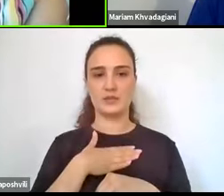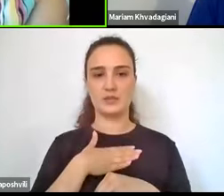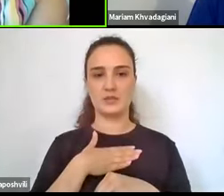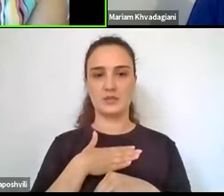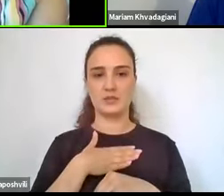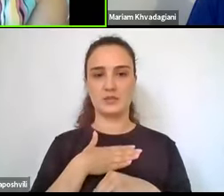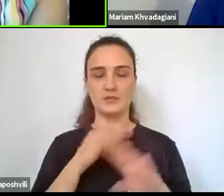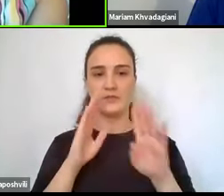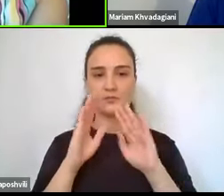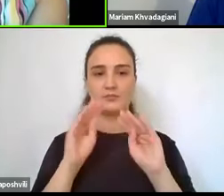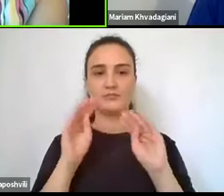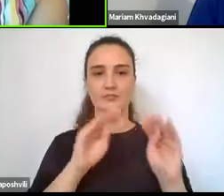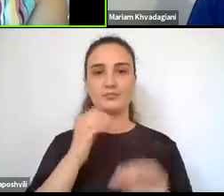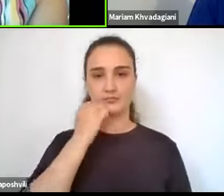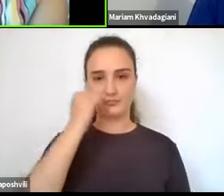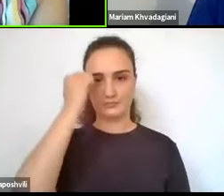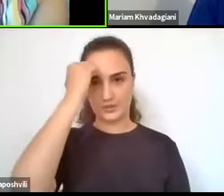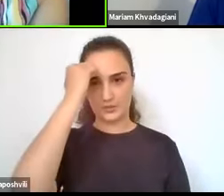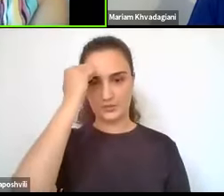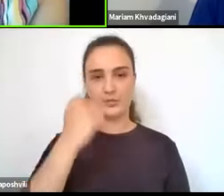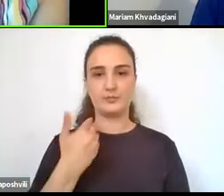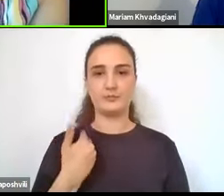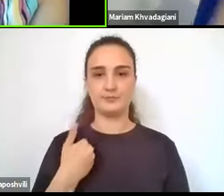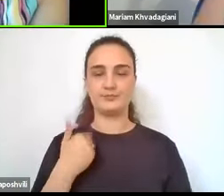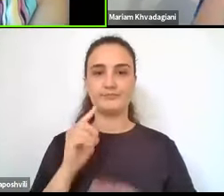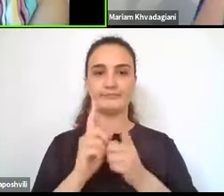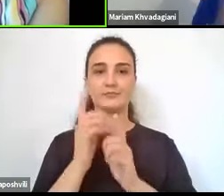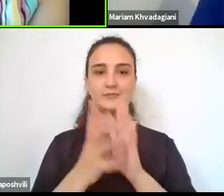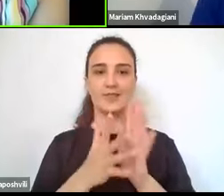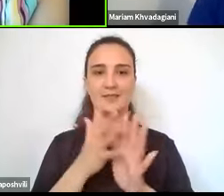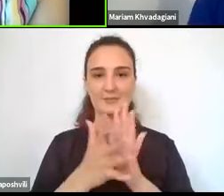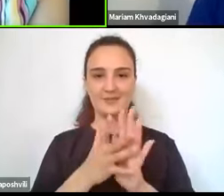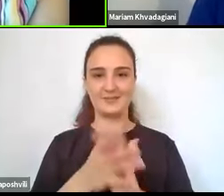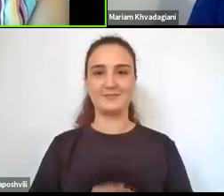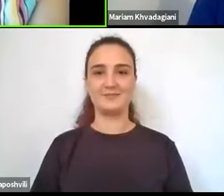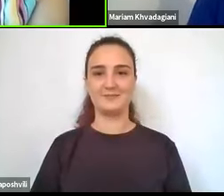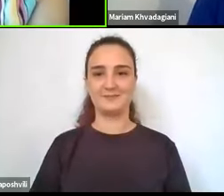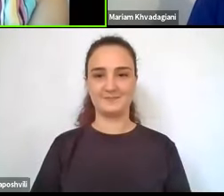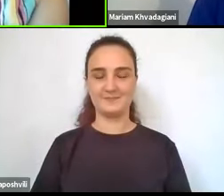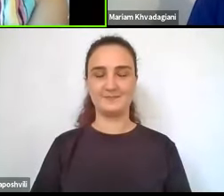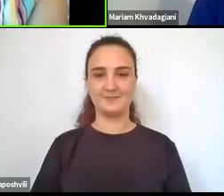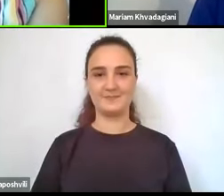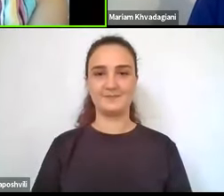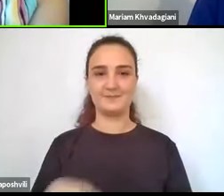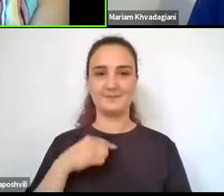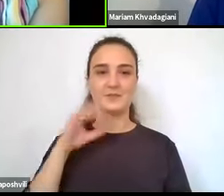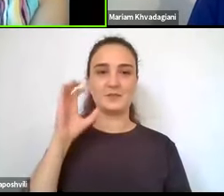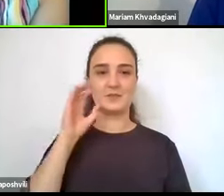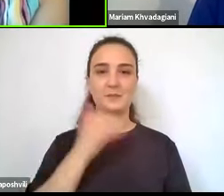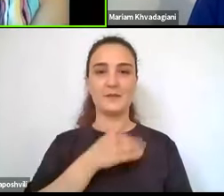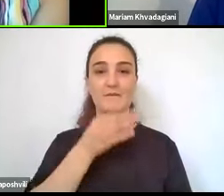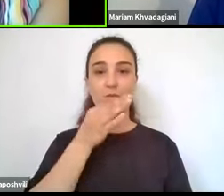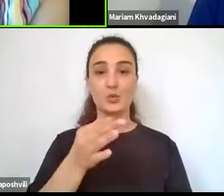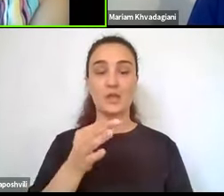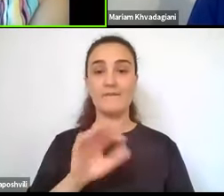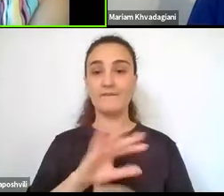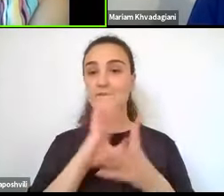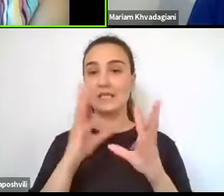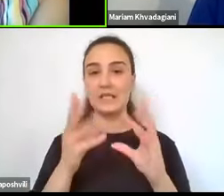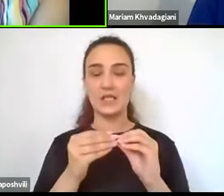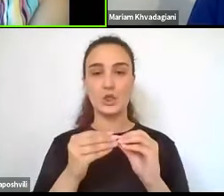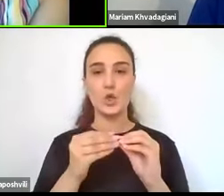კვერცე. მადლობა ლიკუნა ჯაფოშვილს, რომაც უზრუნველყო ყოფ ფარგმანის ჟესტურ ენაზე. და ჩვენს მენელს მინდა უთხრა, რომ ჩვენ აბსოლუტურად ყველა